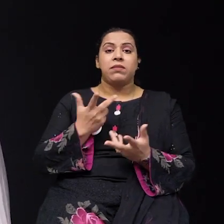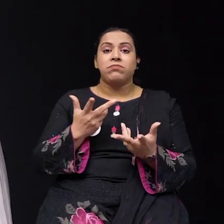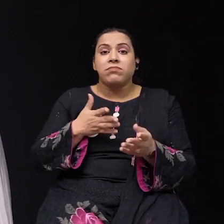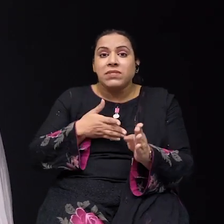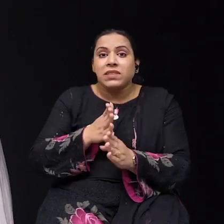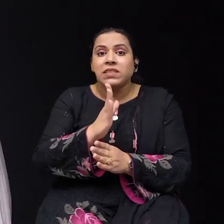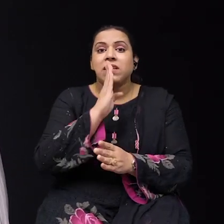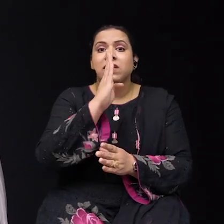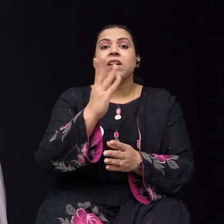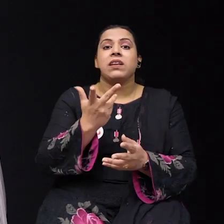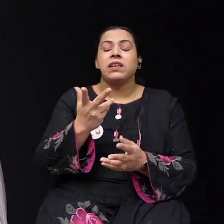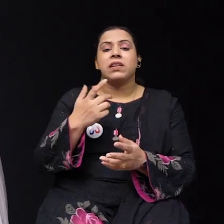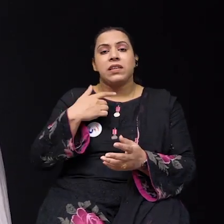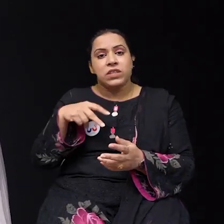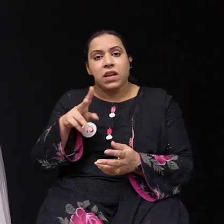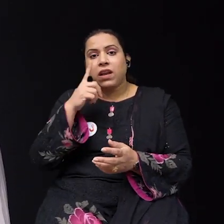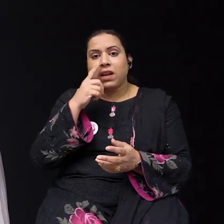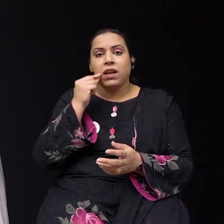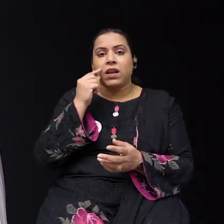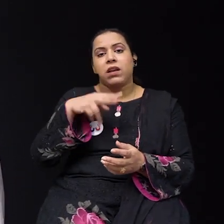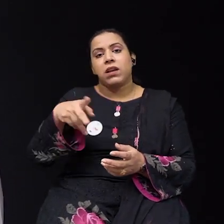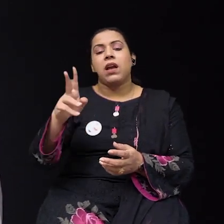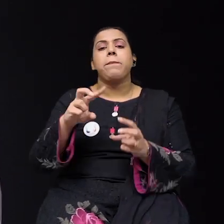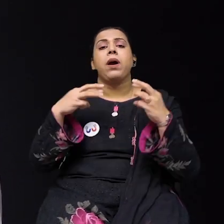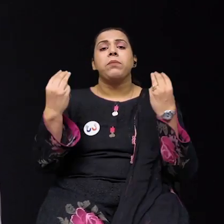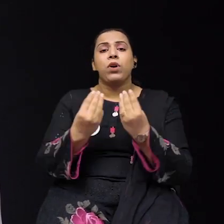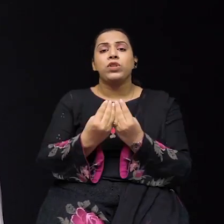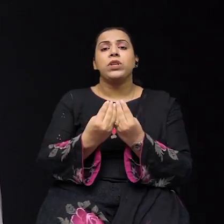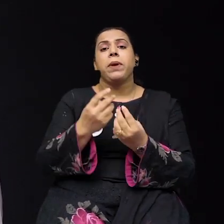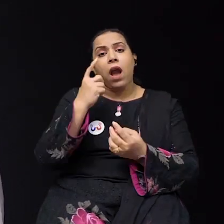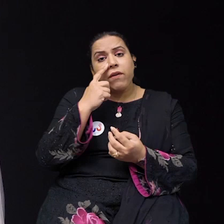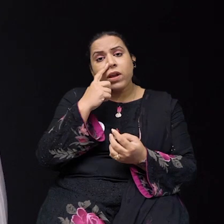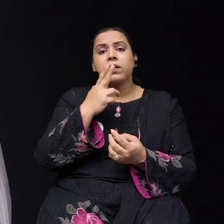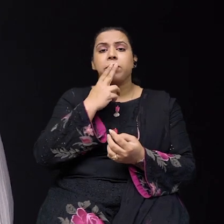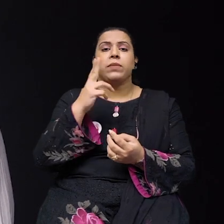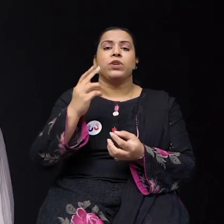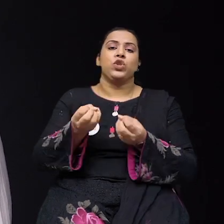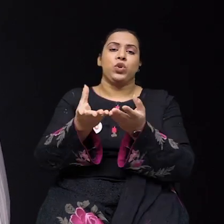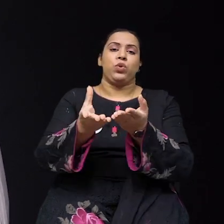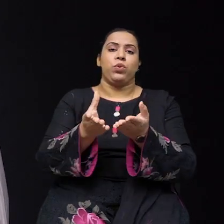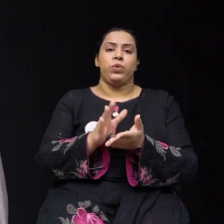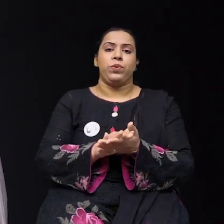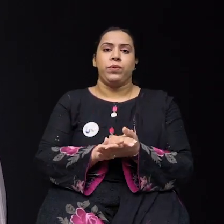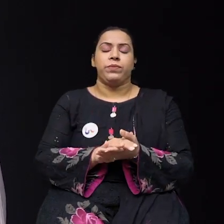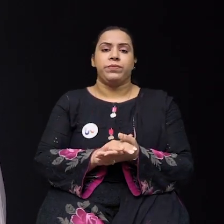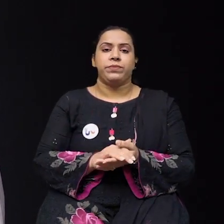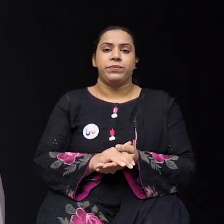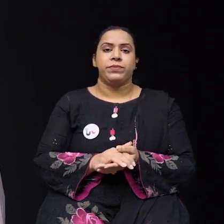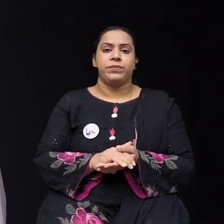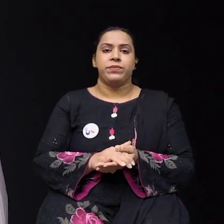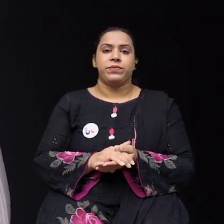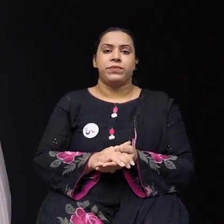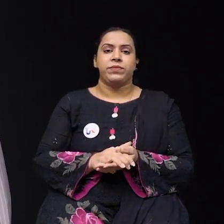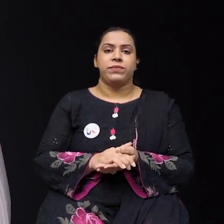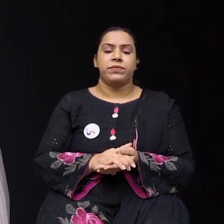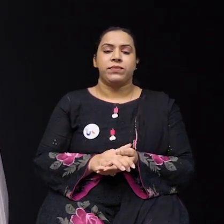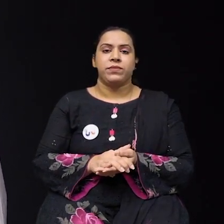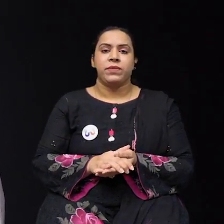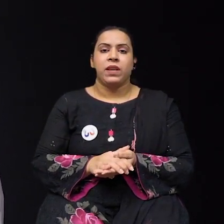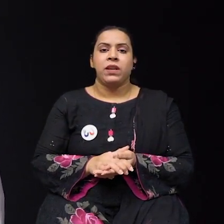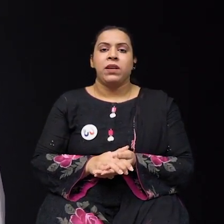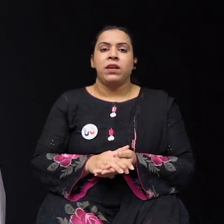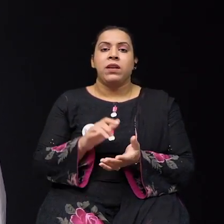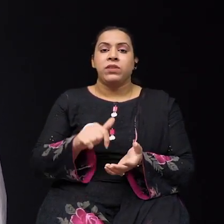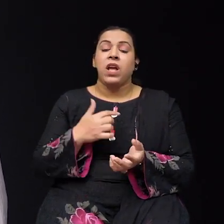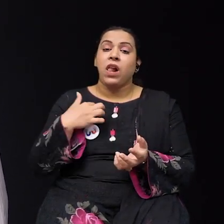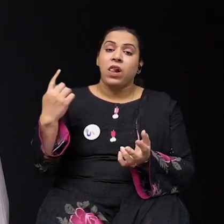आप को किस तरफ लेके जा रहा हूँ या लेके जा रही हूँ। आजकल हमारे माशरे में ख्वातीन भी बहुत सारी इस मूजी मर्ज की फंस गई